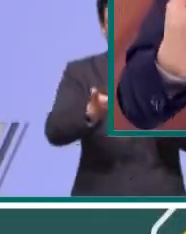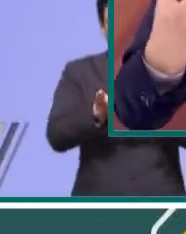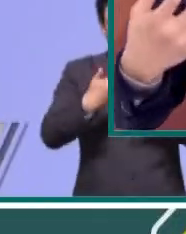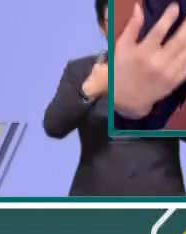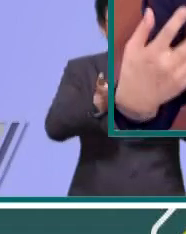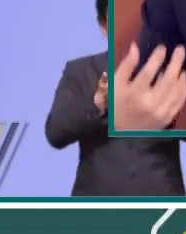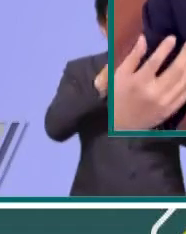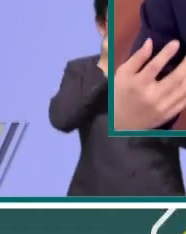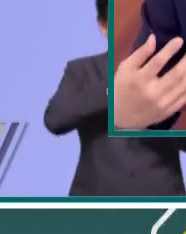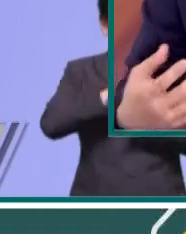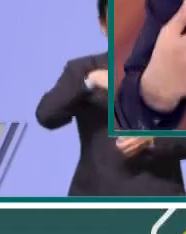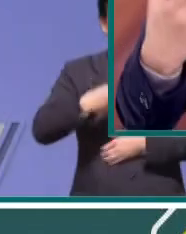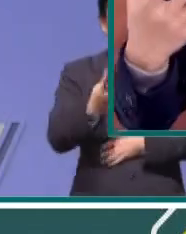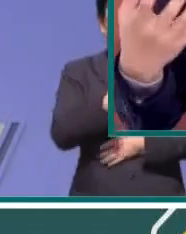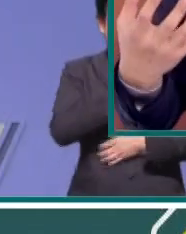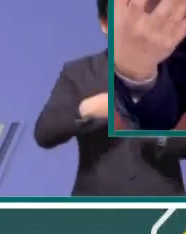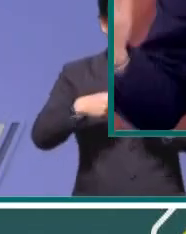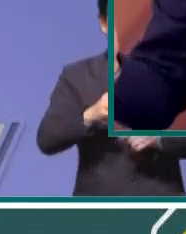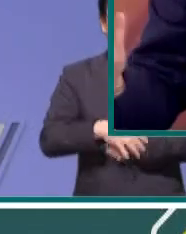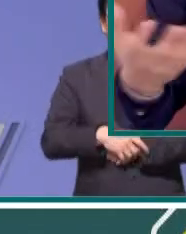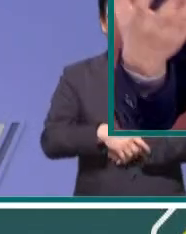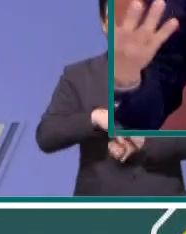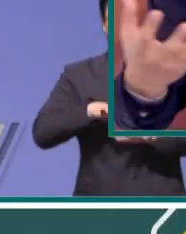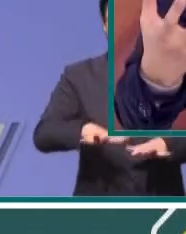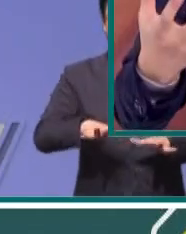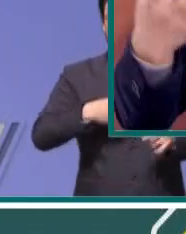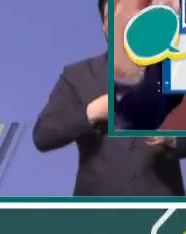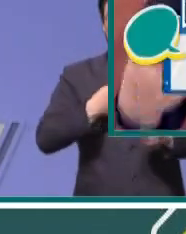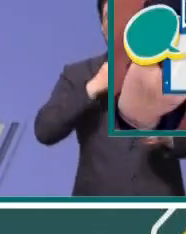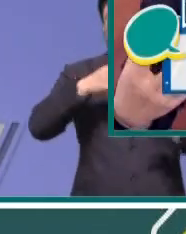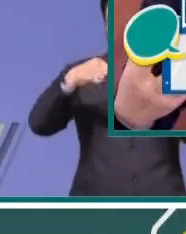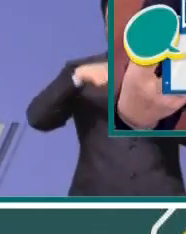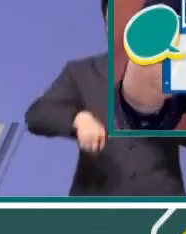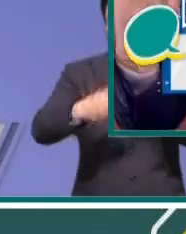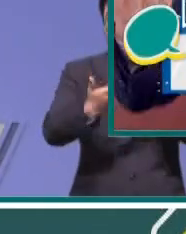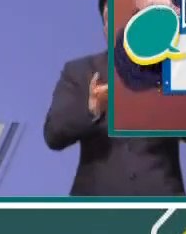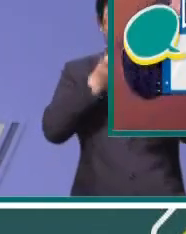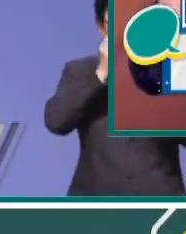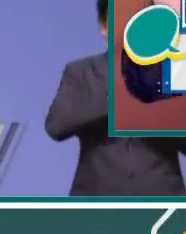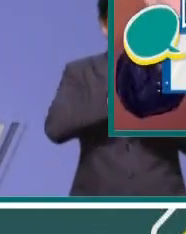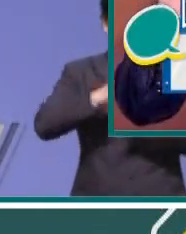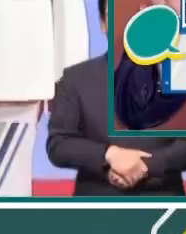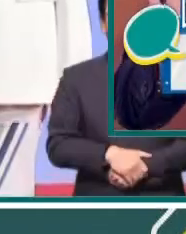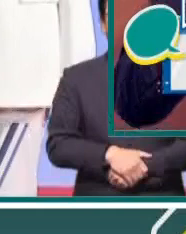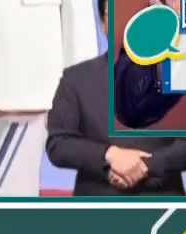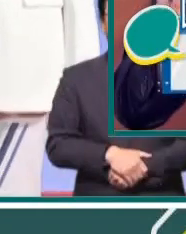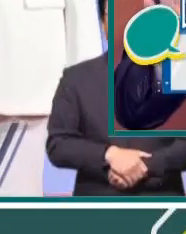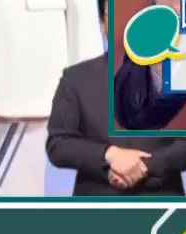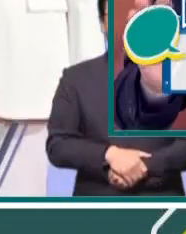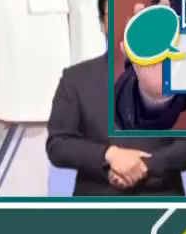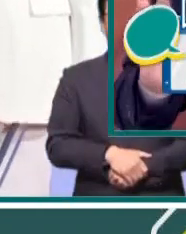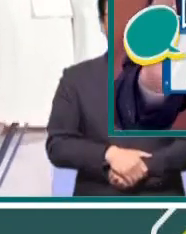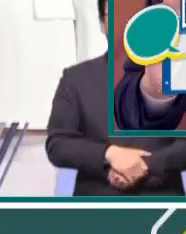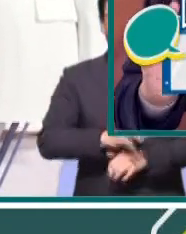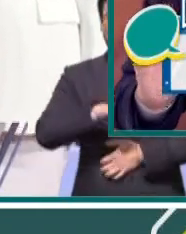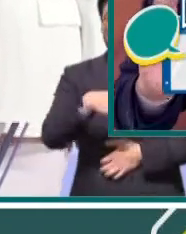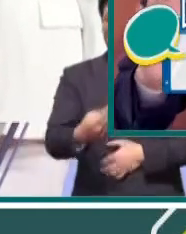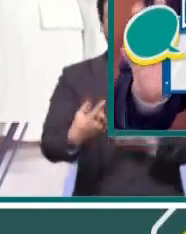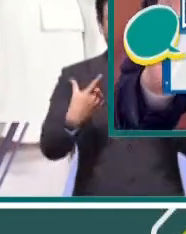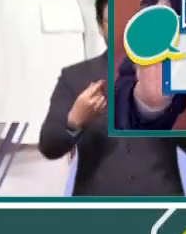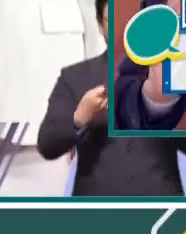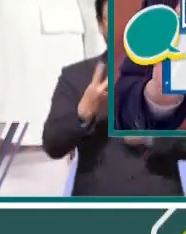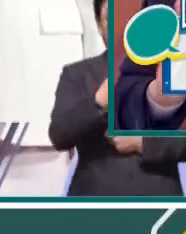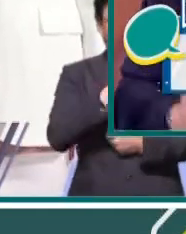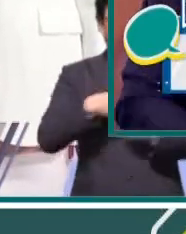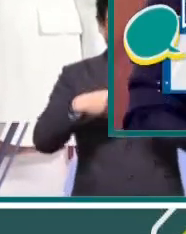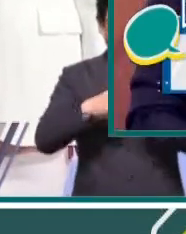是副市长刚下来，所以很多刚才我们讲了市政成绩的包袱。我坦白讲，几乎啊，他在现场是我认为他有点